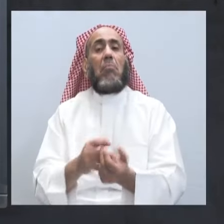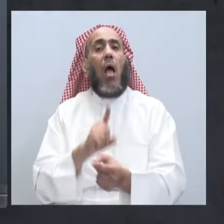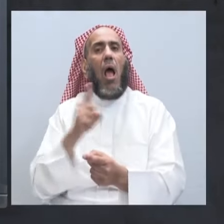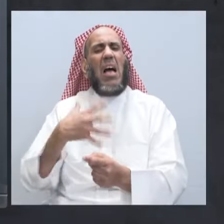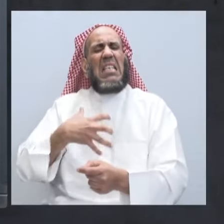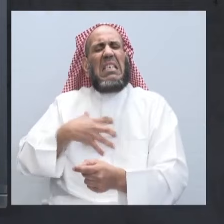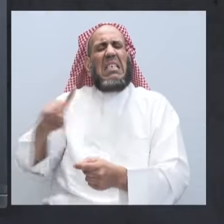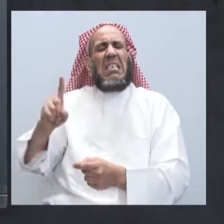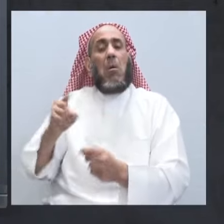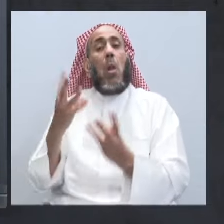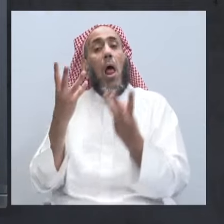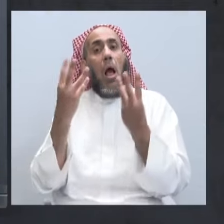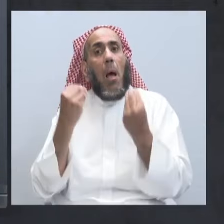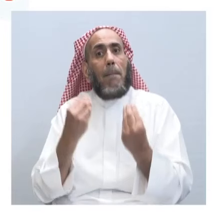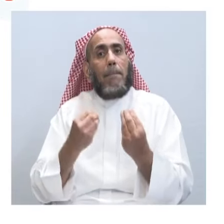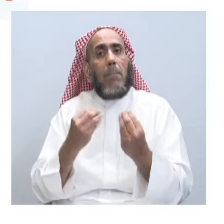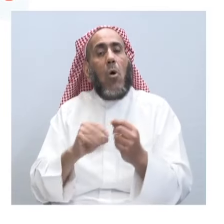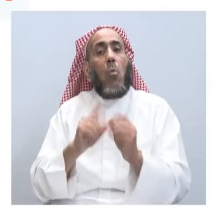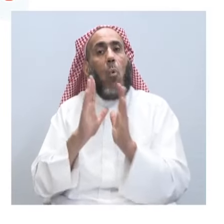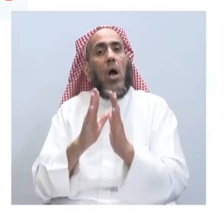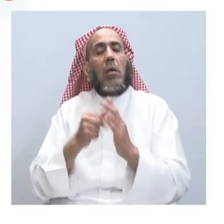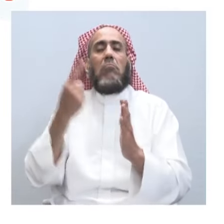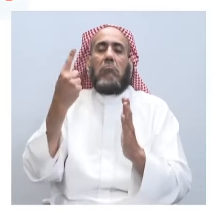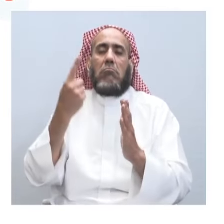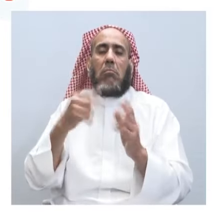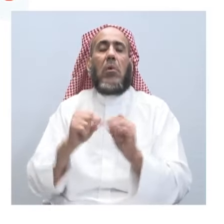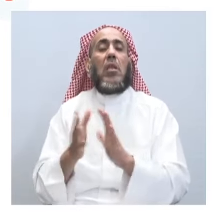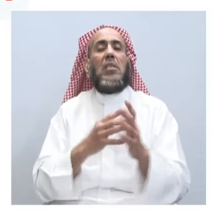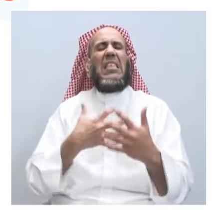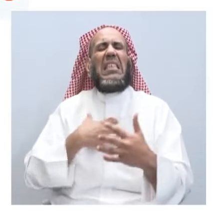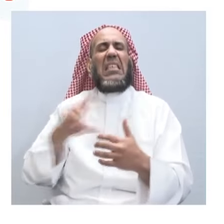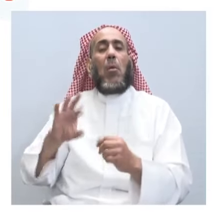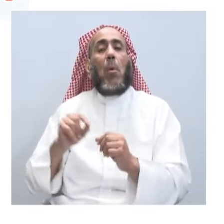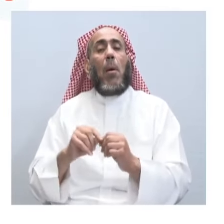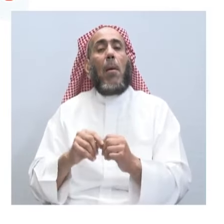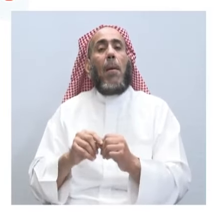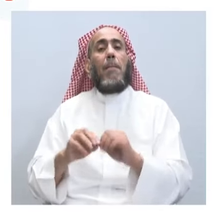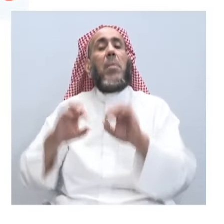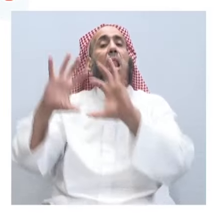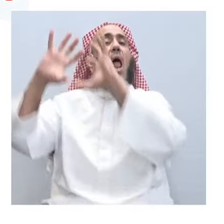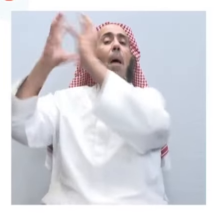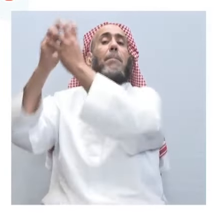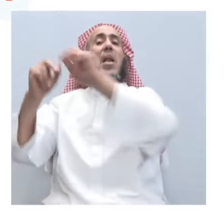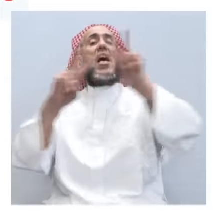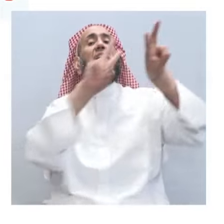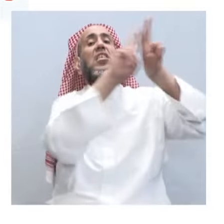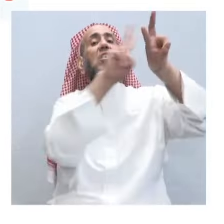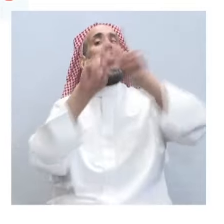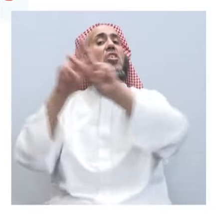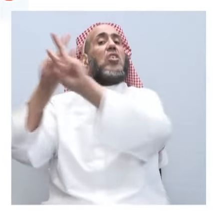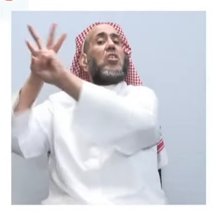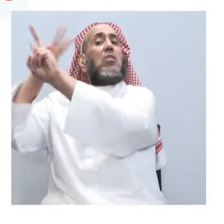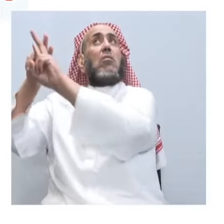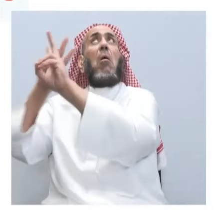التشاؤم بارقام محدده ايضا التشاؤم بالابراج او النجوم